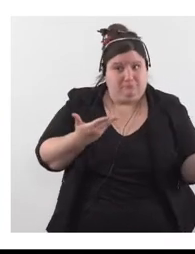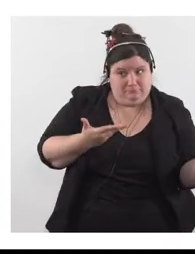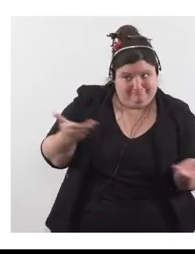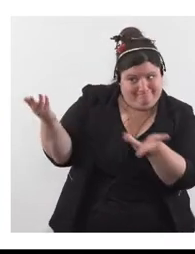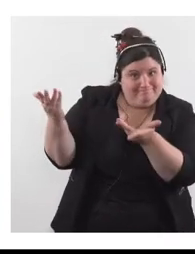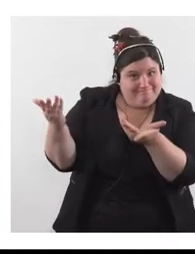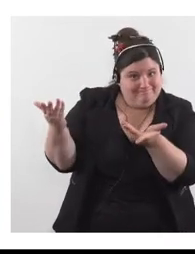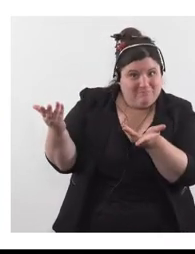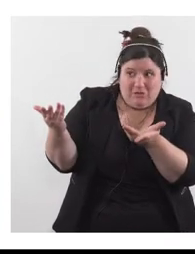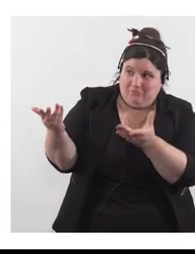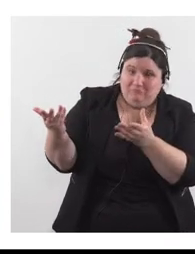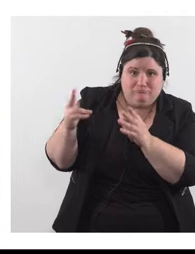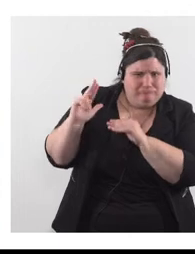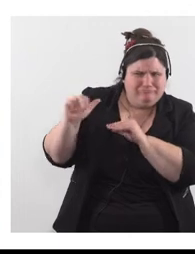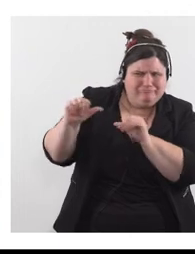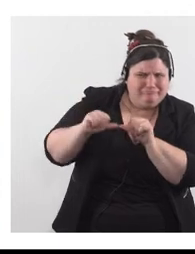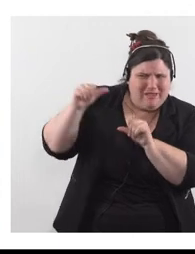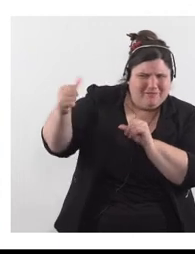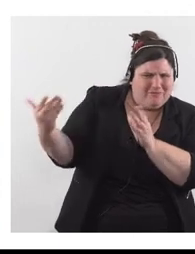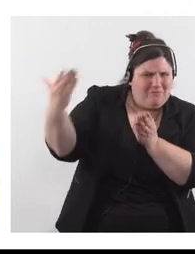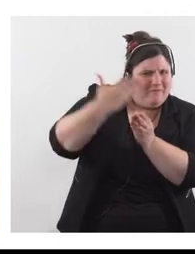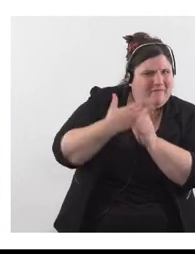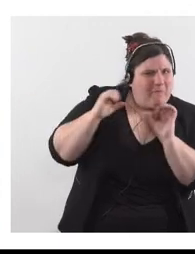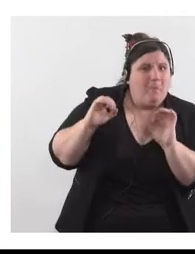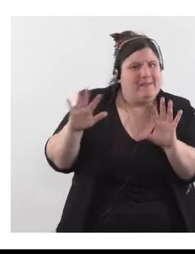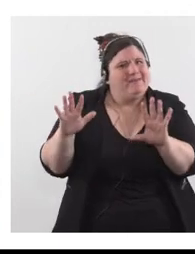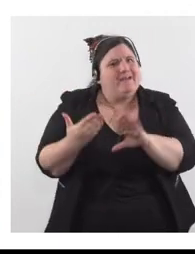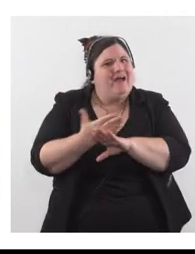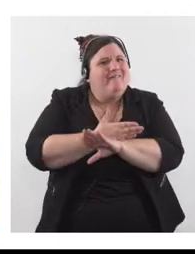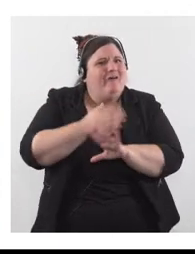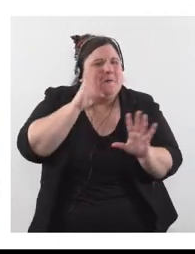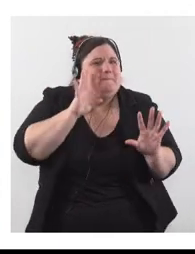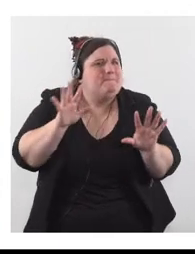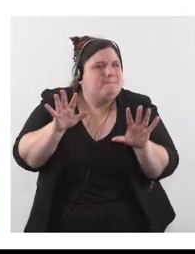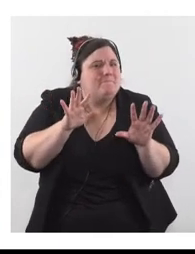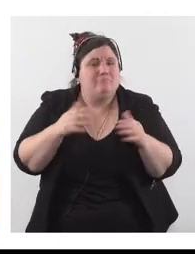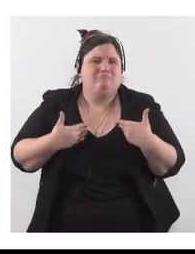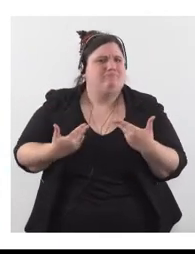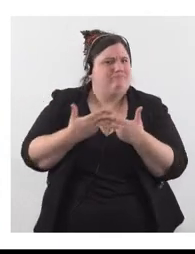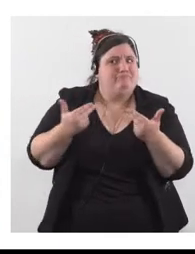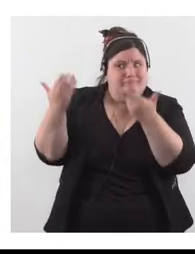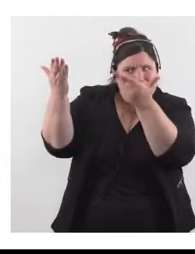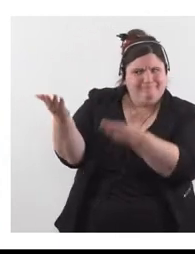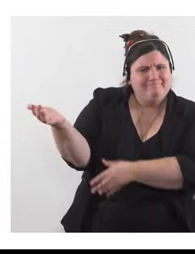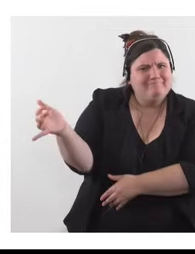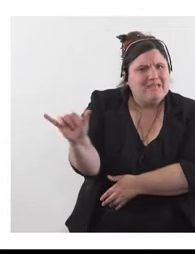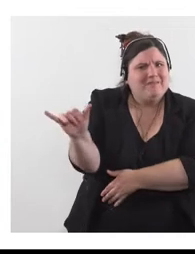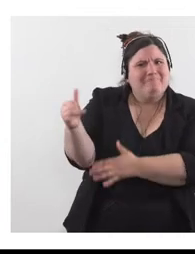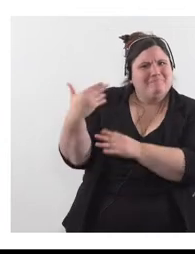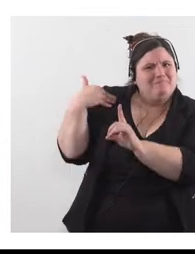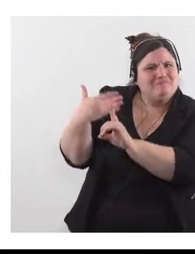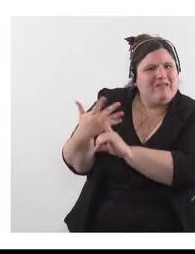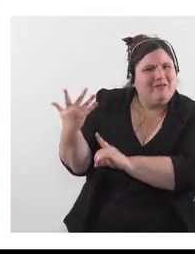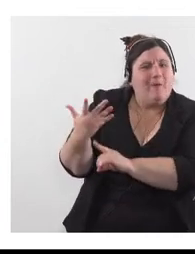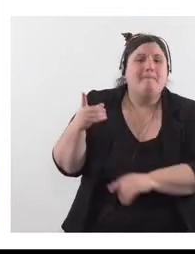Je vais vous donner la parole dans quelques instants, mais ce que je voulais dire simplement, c'était quelques mots d'introduction, c'est-à-dire que